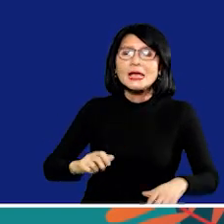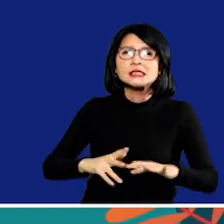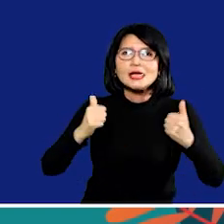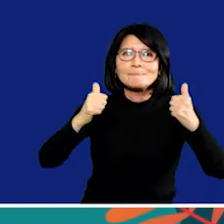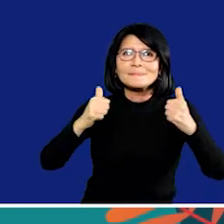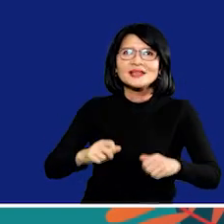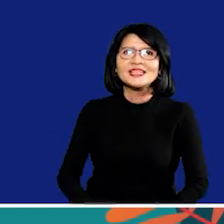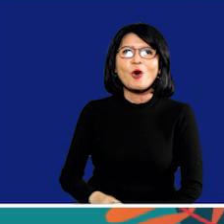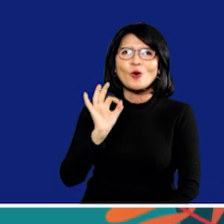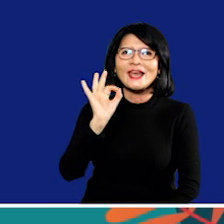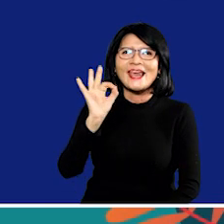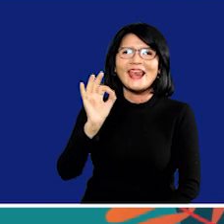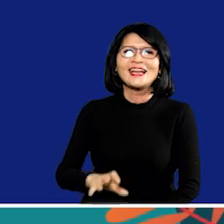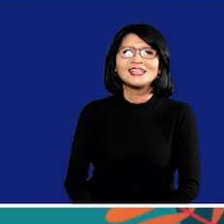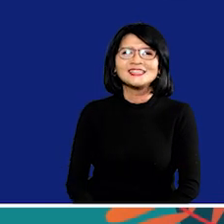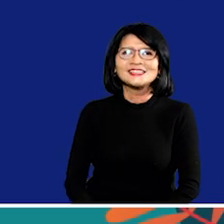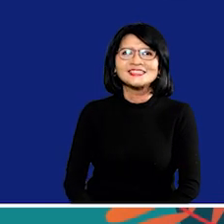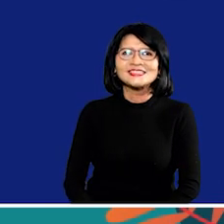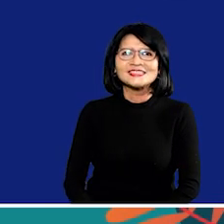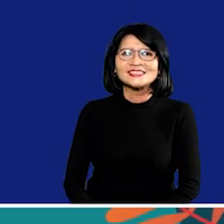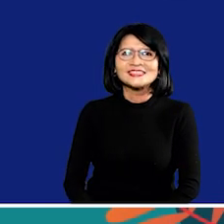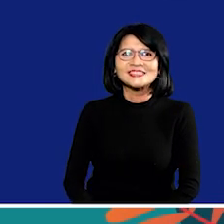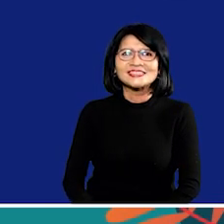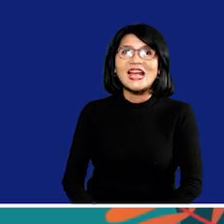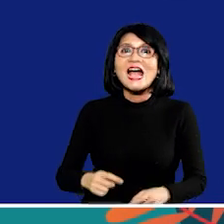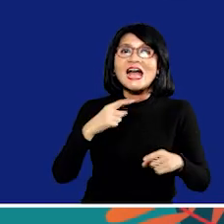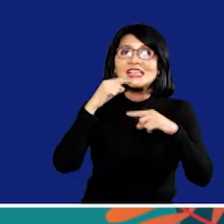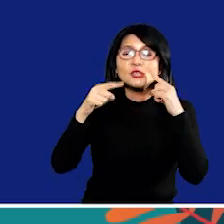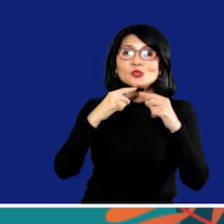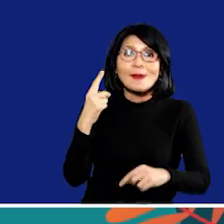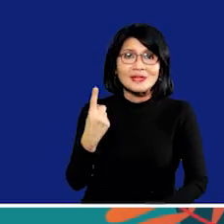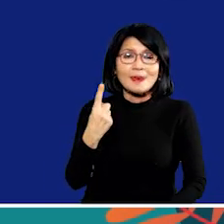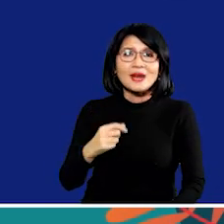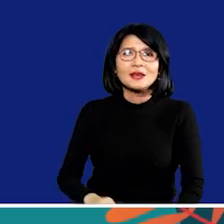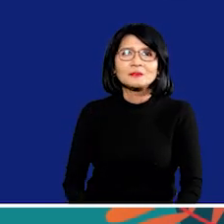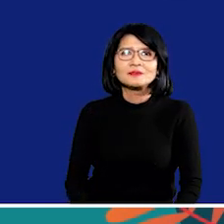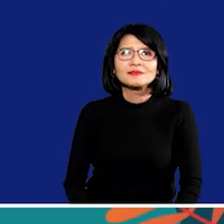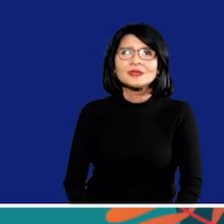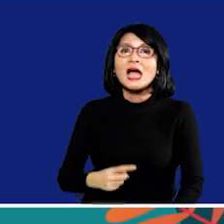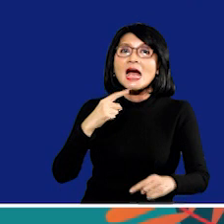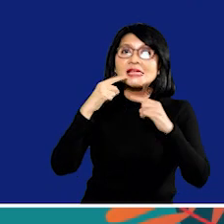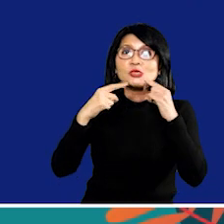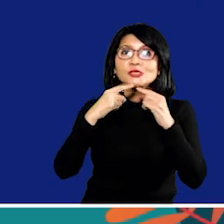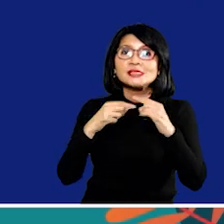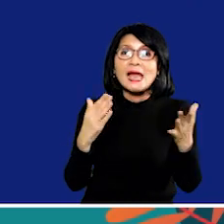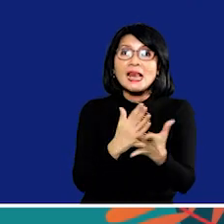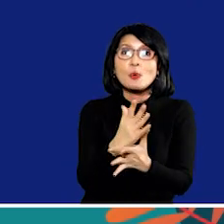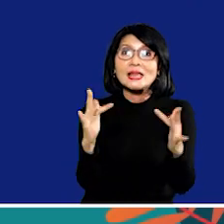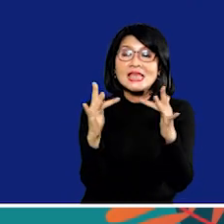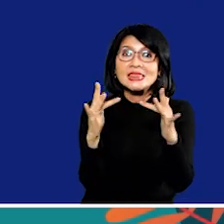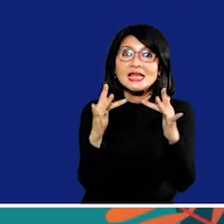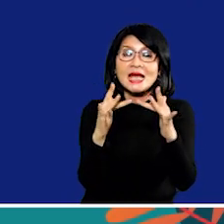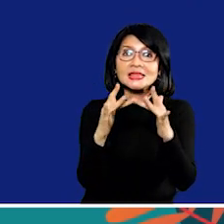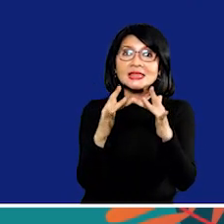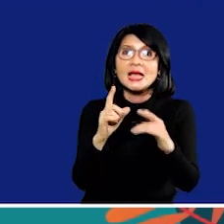Siap. Oke, dan pada diskusi sesi pertama ini, Mas Menteri, kita akan berdiskusi secara daring tentunya